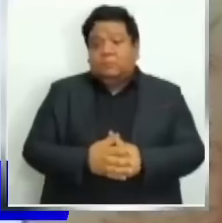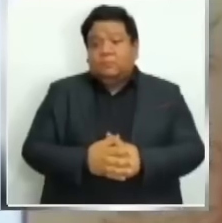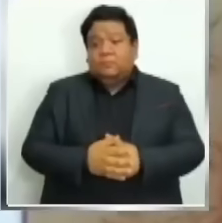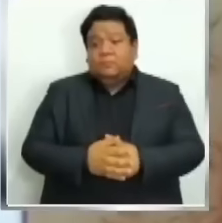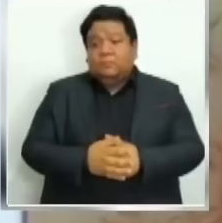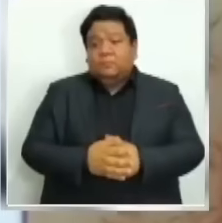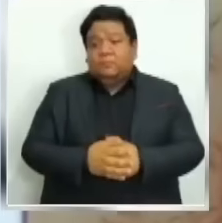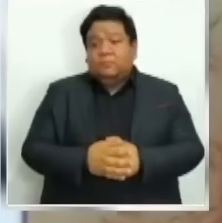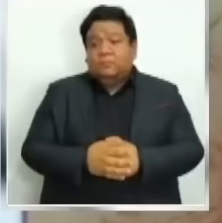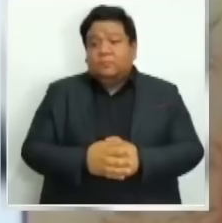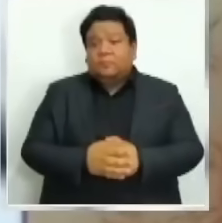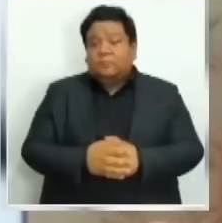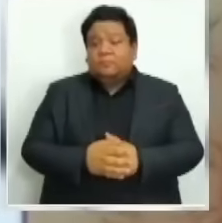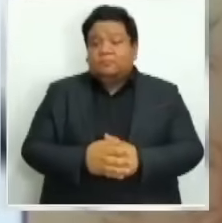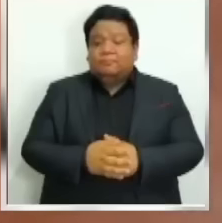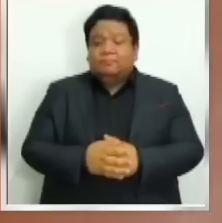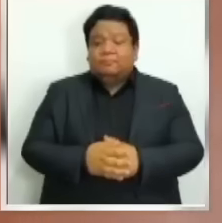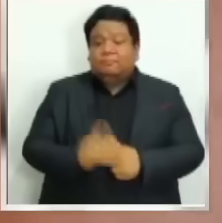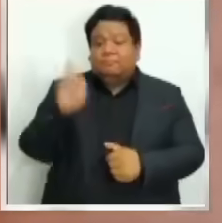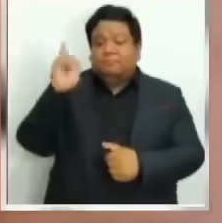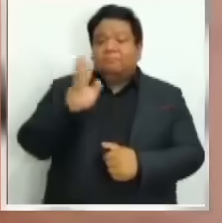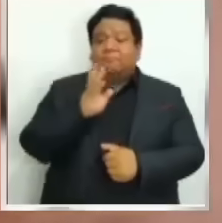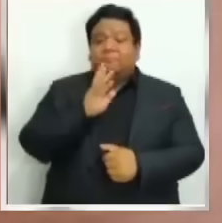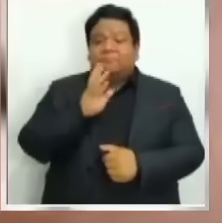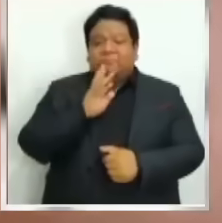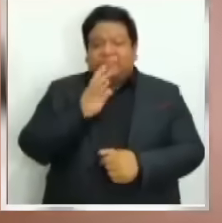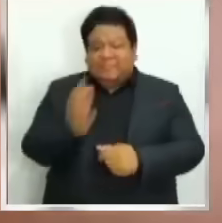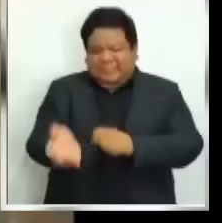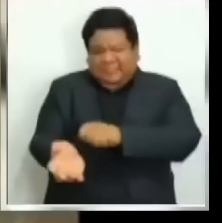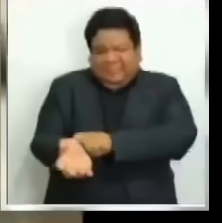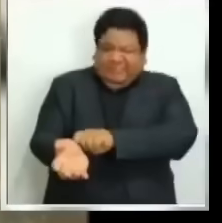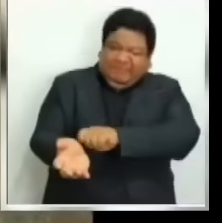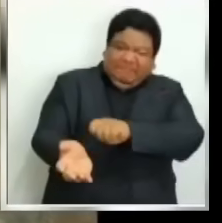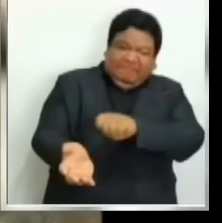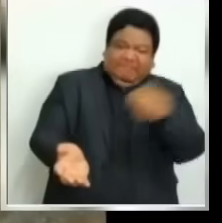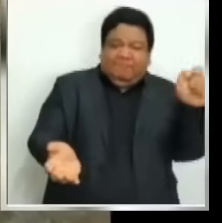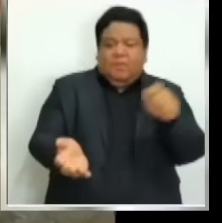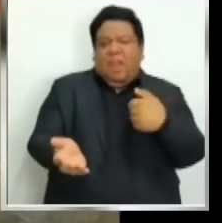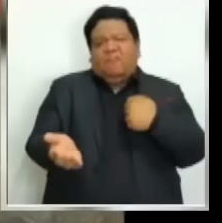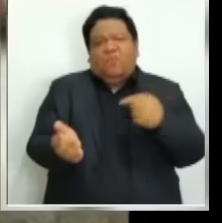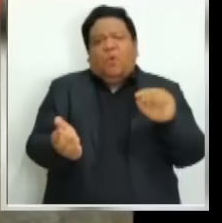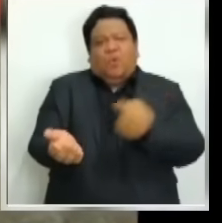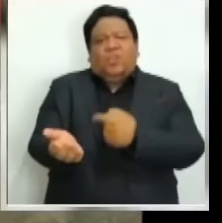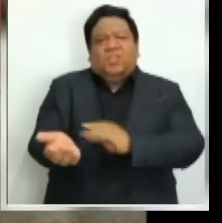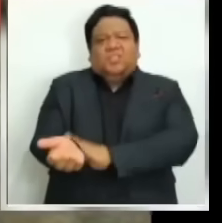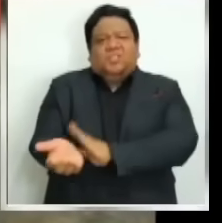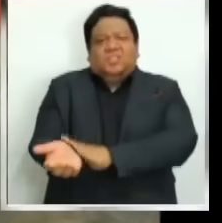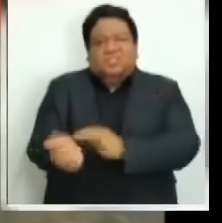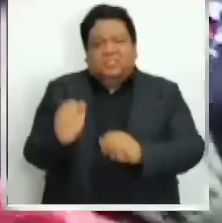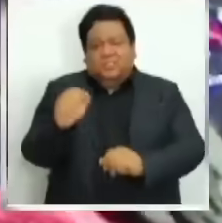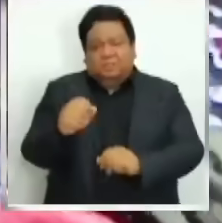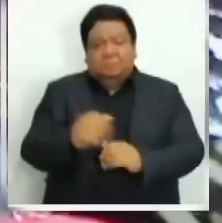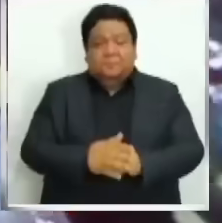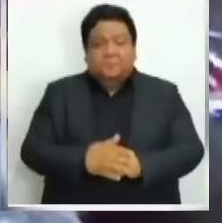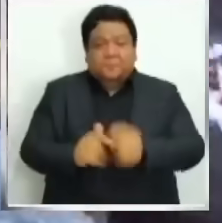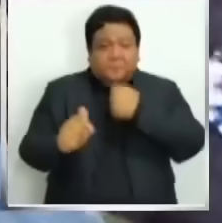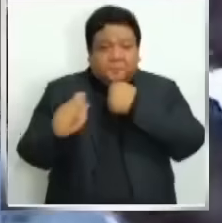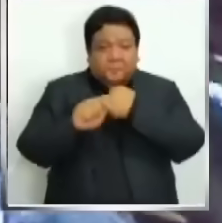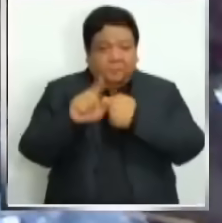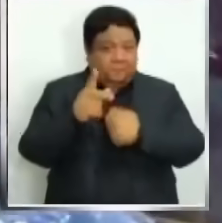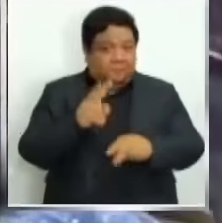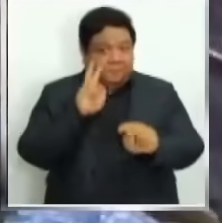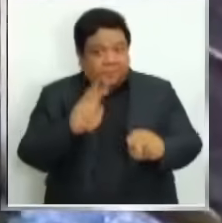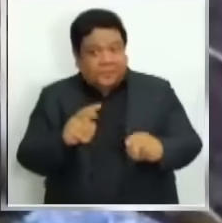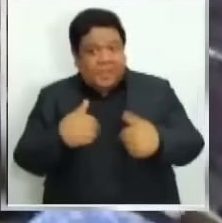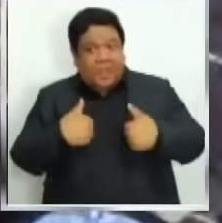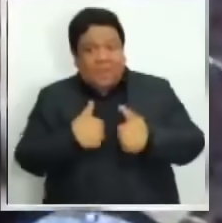tanggalin. Nagkaroon ako ng mga bruises, sugat na maliliit na bilog-bilog. Kaya mag-ingat sa mga nakikita nating hayop sa dagat, lalo na sa isa sa